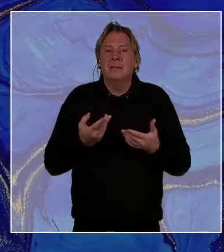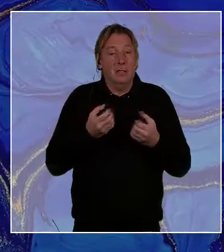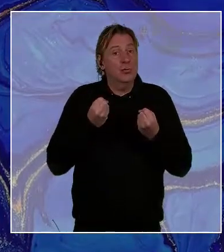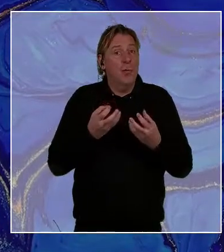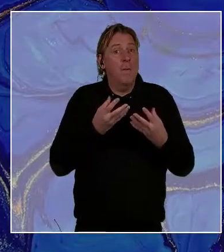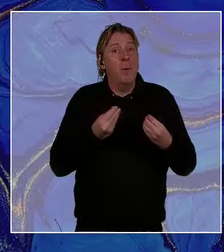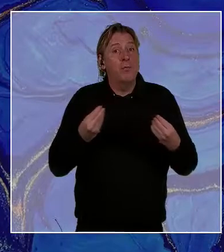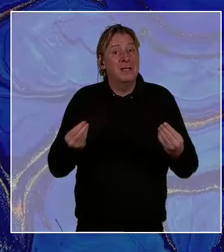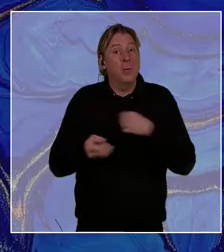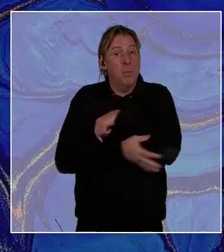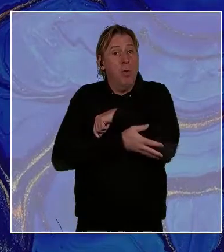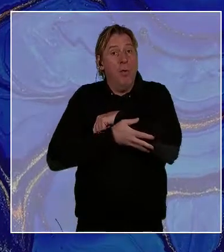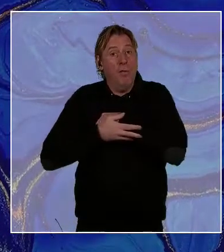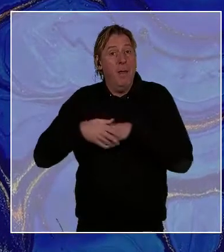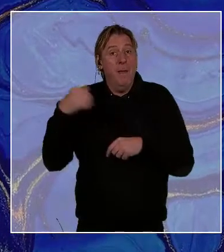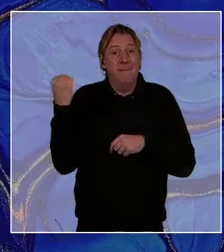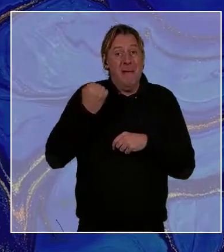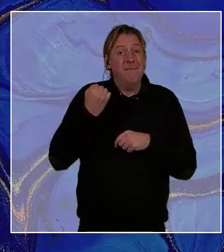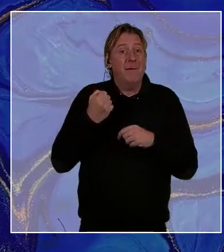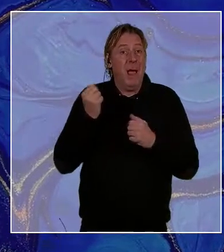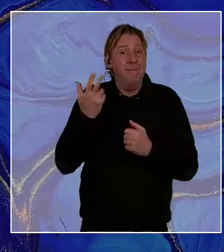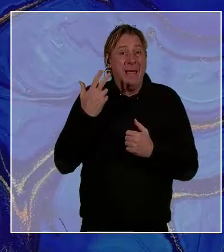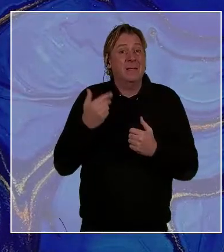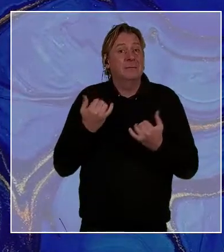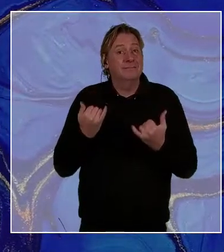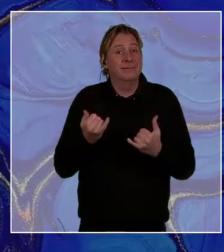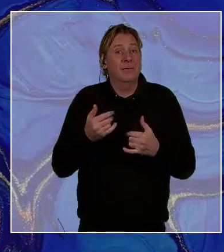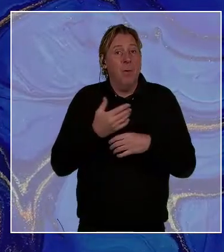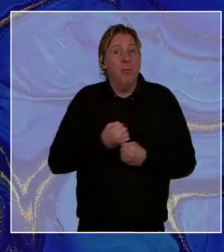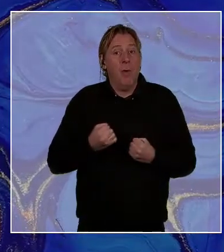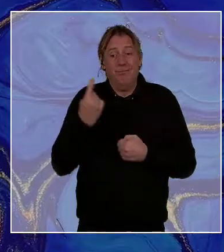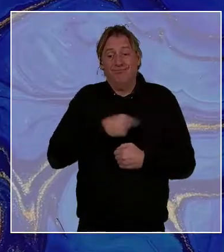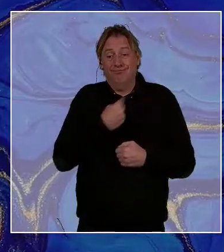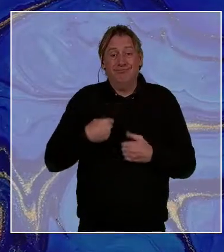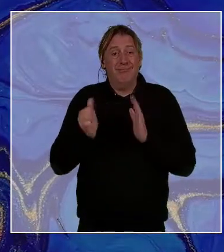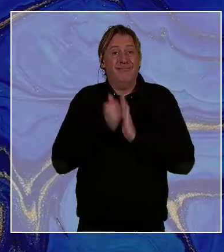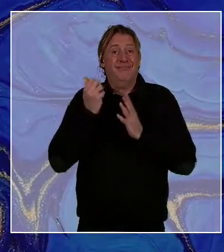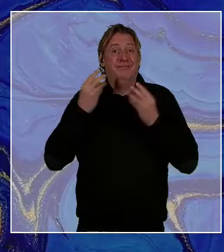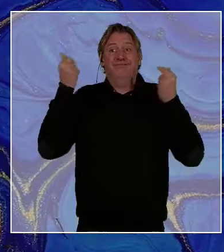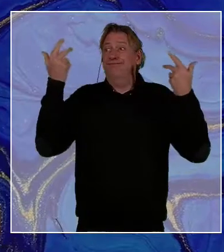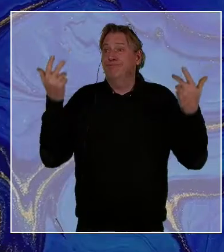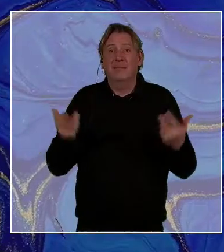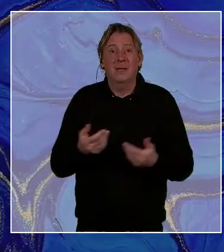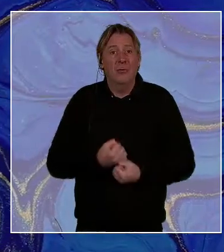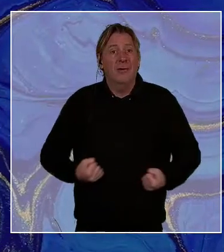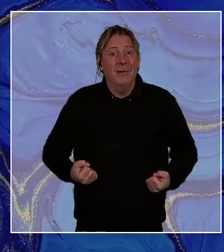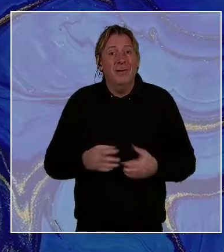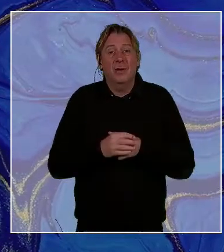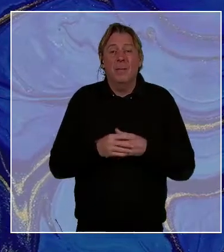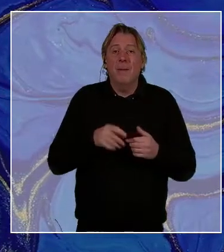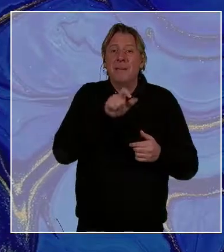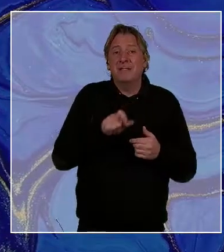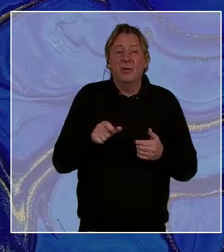les plus vulnérables qui risquaient le plus de perdre l'emploi, donc soit des travailleurs à faible salaire, soit